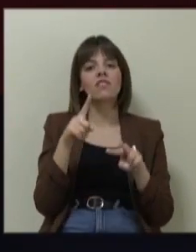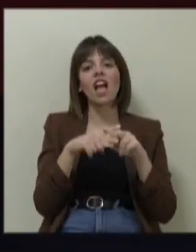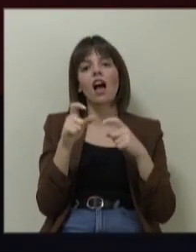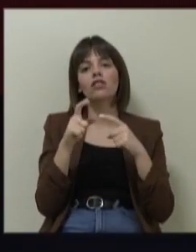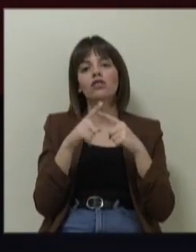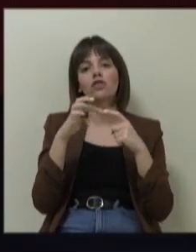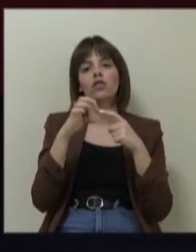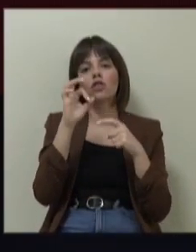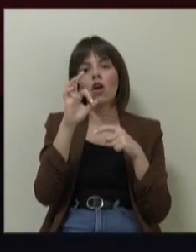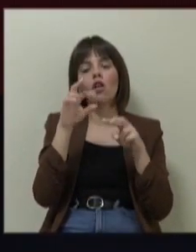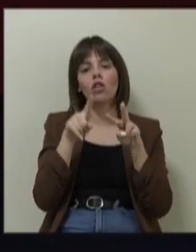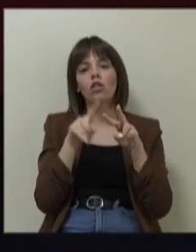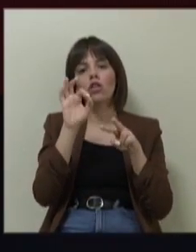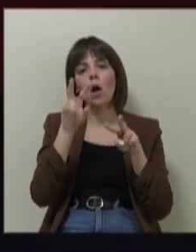astronomi.